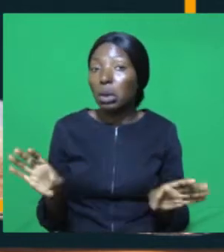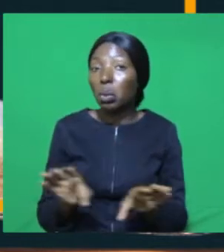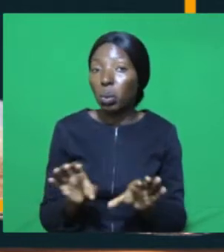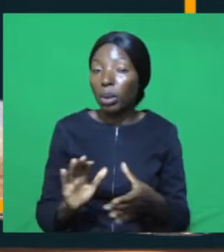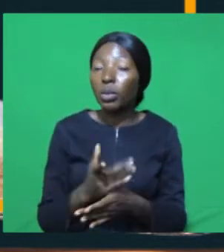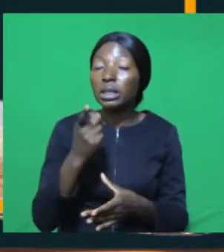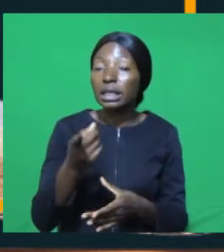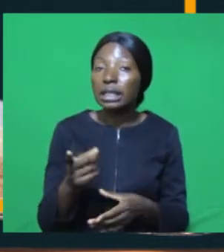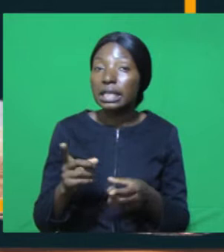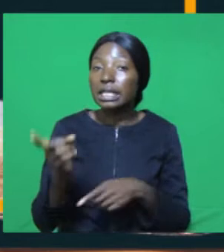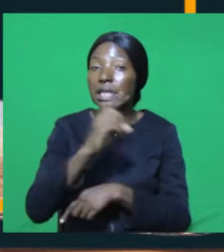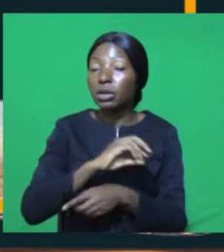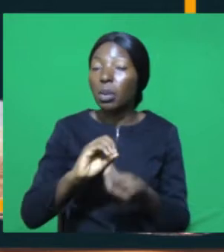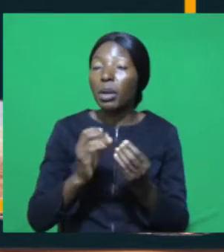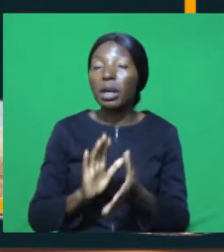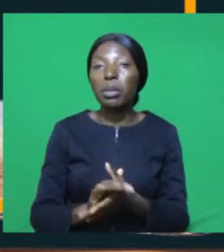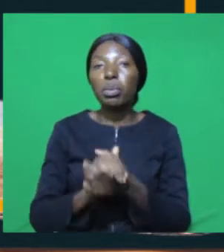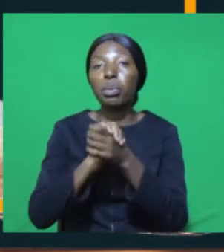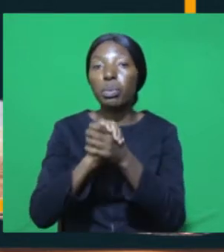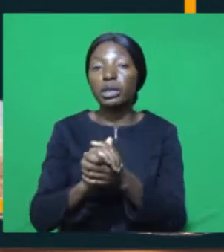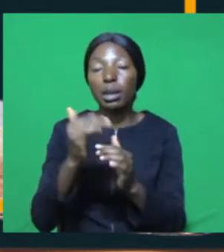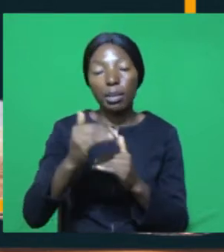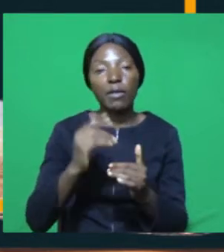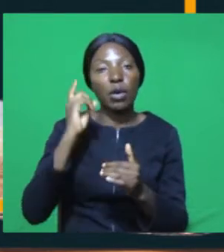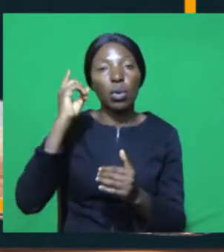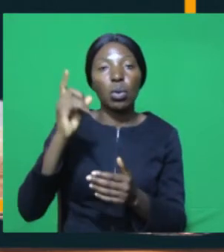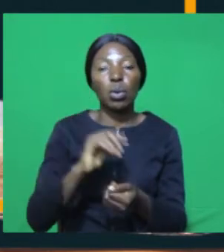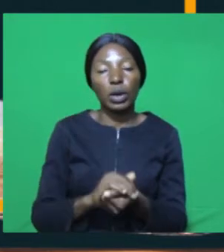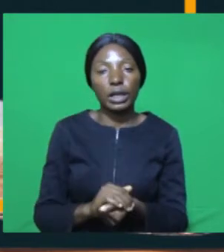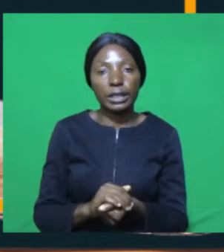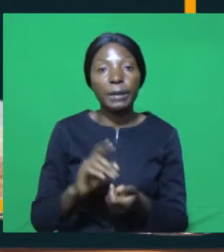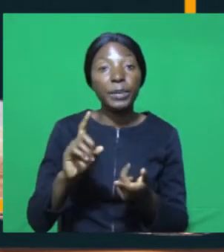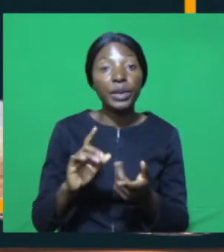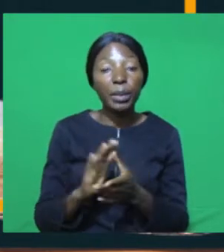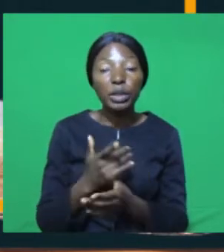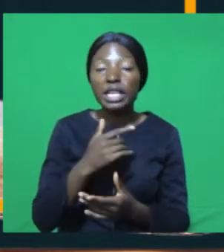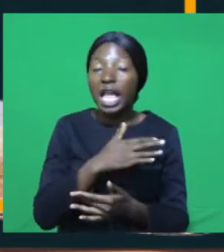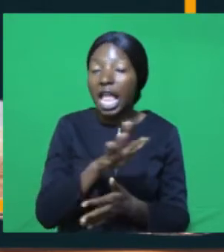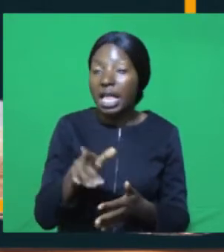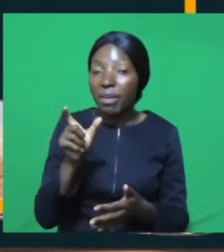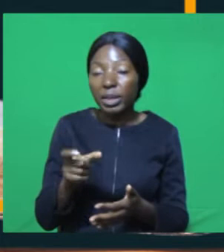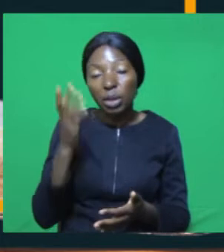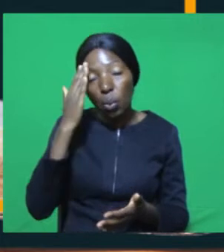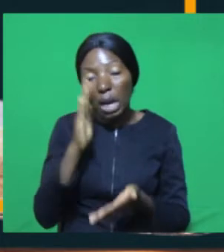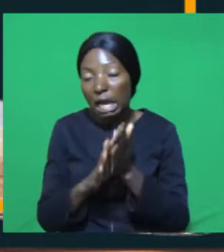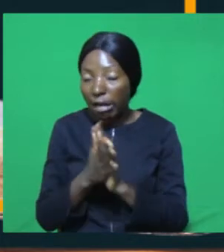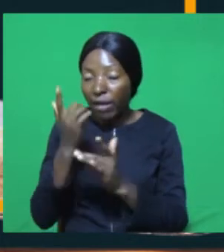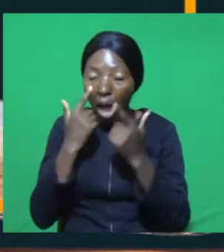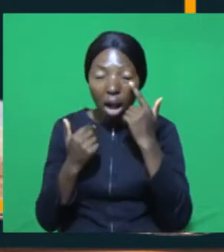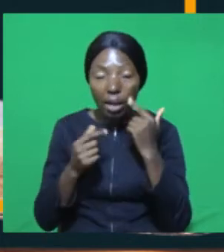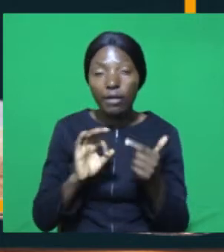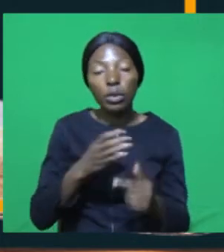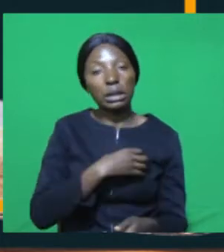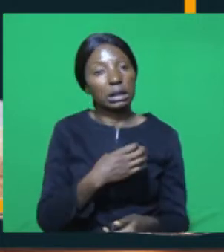nekuti izuva rekuyananisira, kuti muyananisirwe pamberi paJehovha Mwari wenyu. Nekuti ani naani asingacheme pamweya wake nemusi